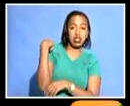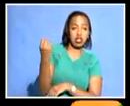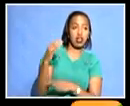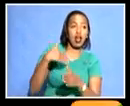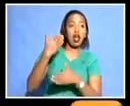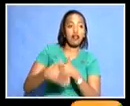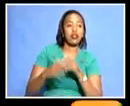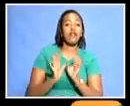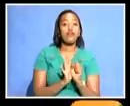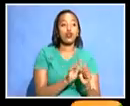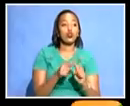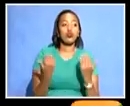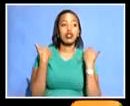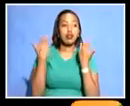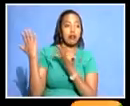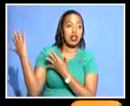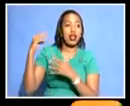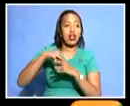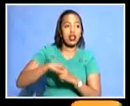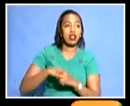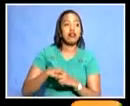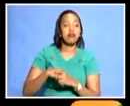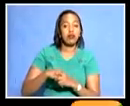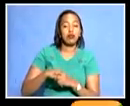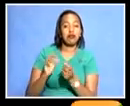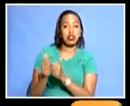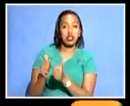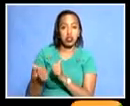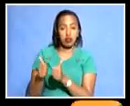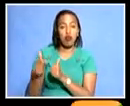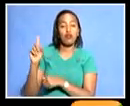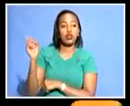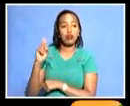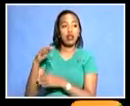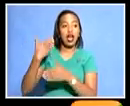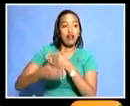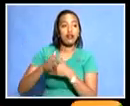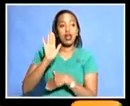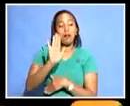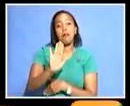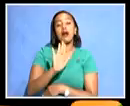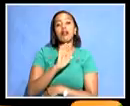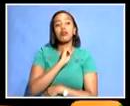kwenye mojawapo ya vyumba vya mikutano katika wizara ya michezo kabla ya kilio chao kusikizwa.